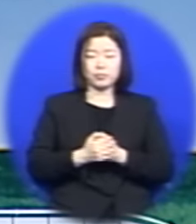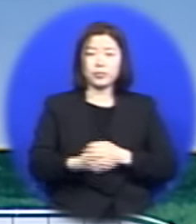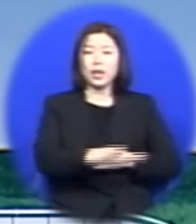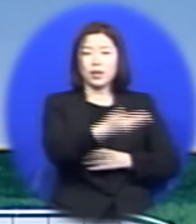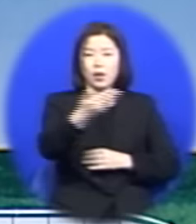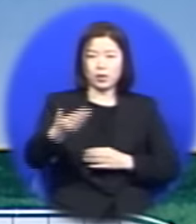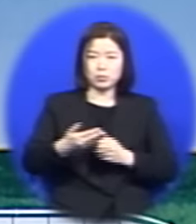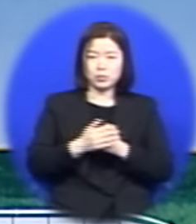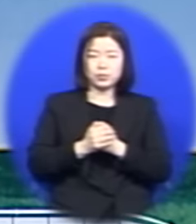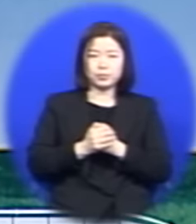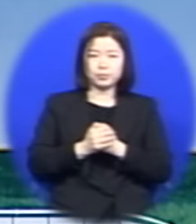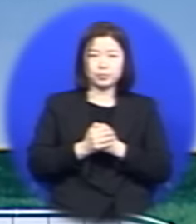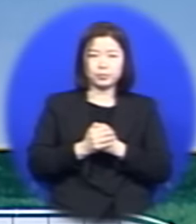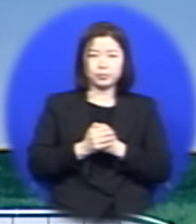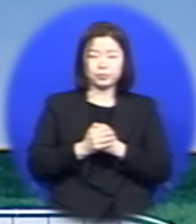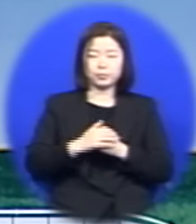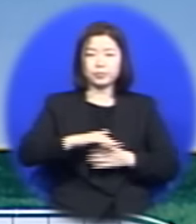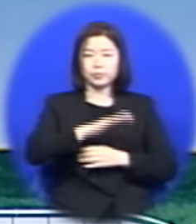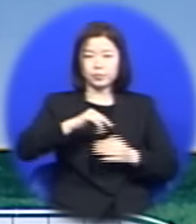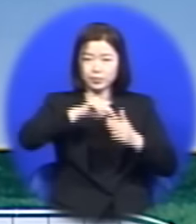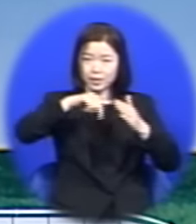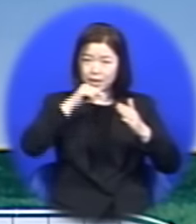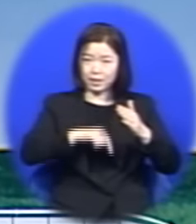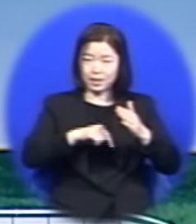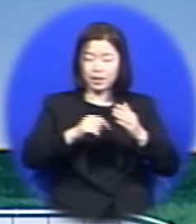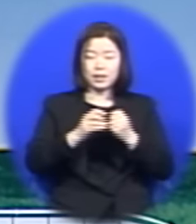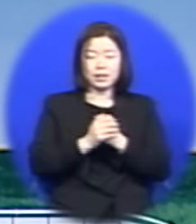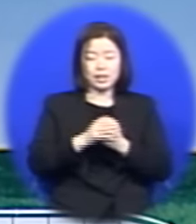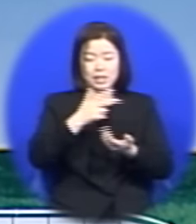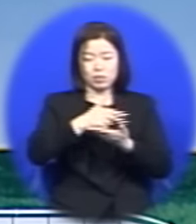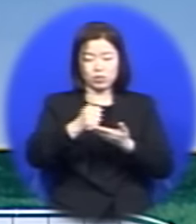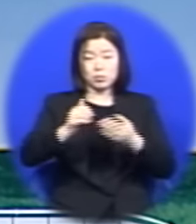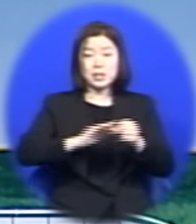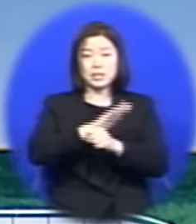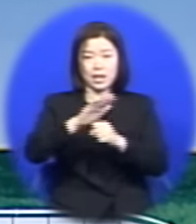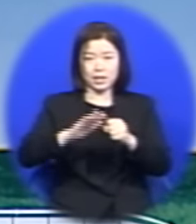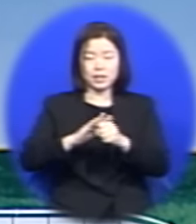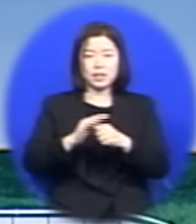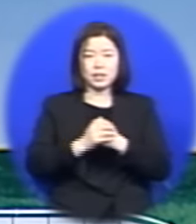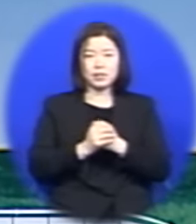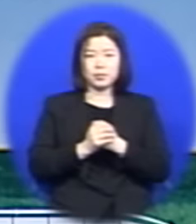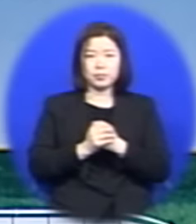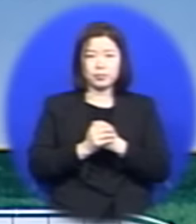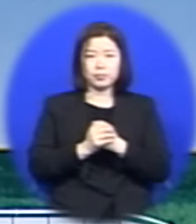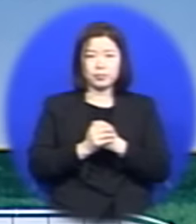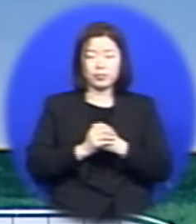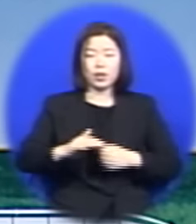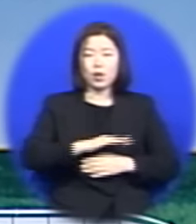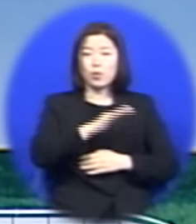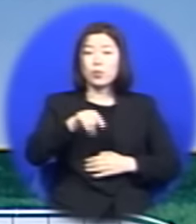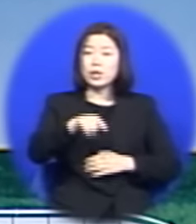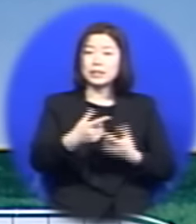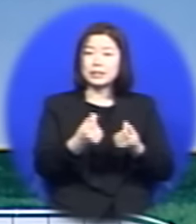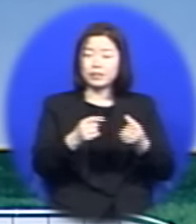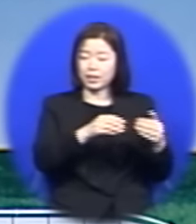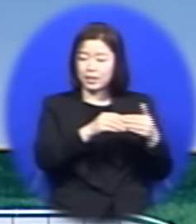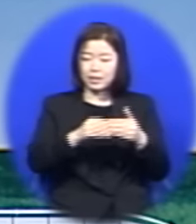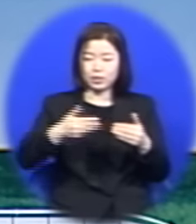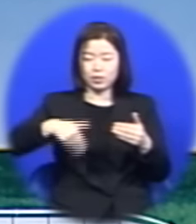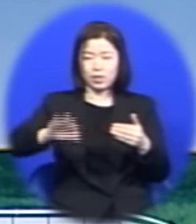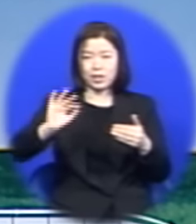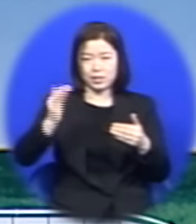여러분, 우리 안에 주님의 사랑이 우리를 그렇게 이끌어 가야